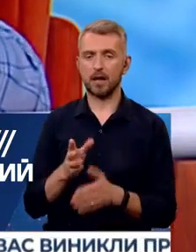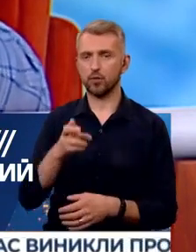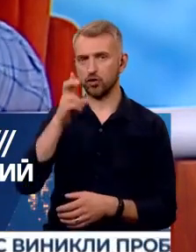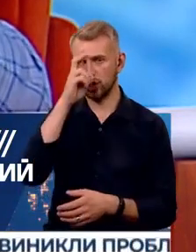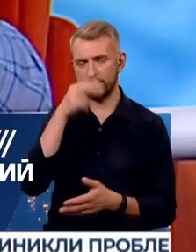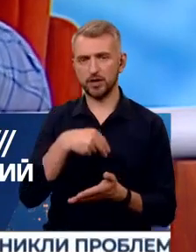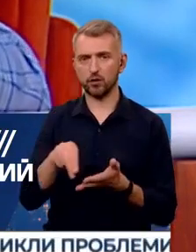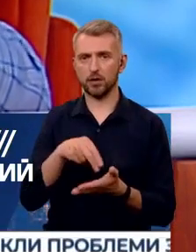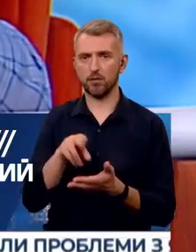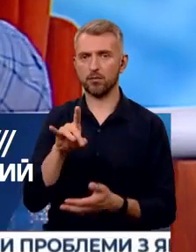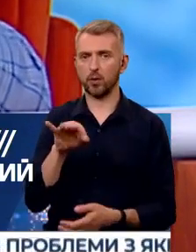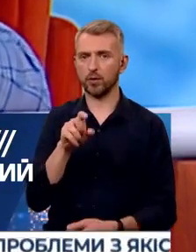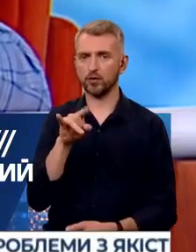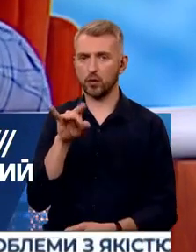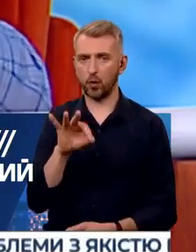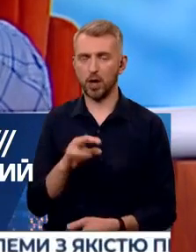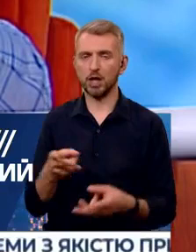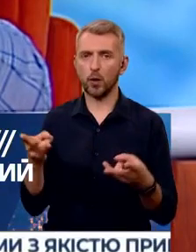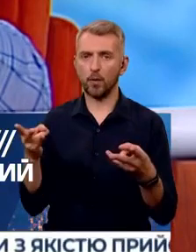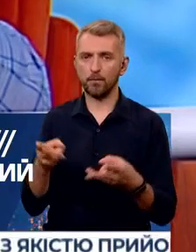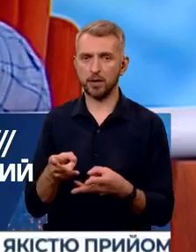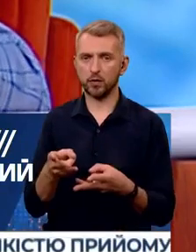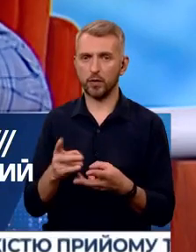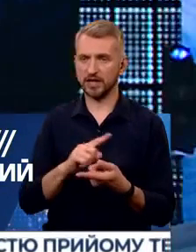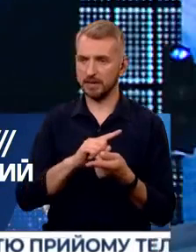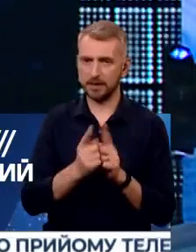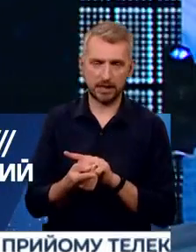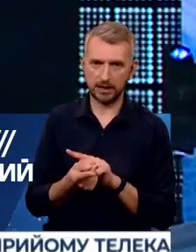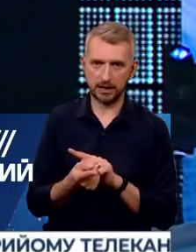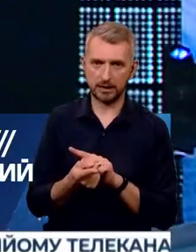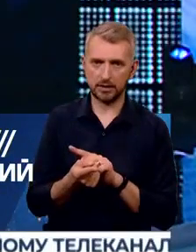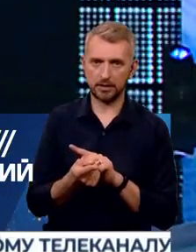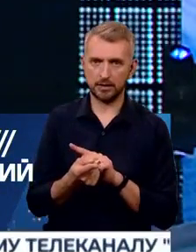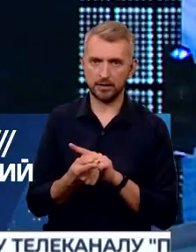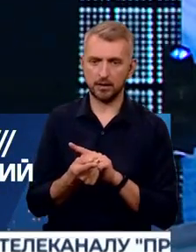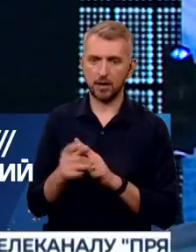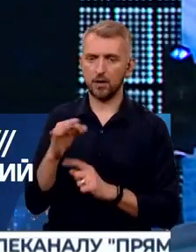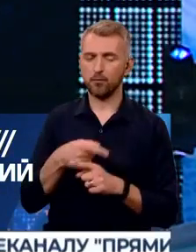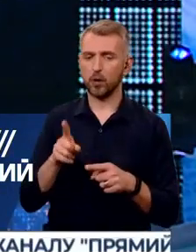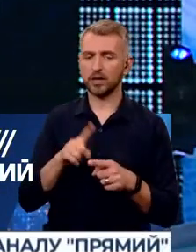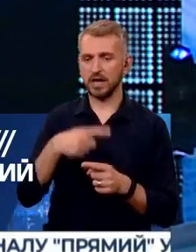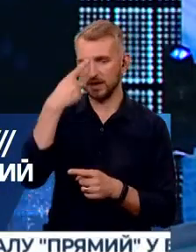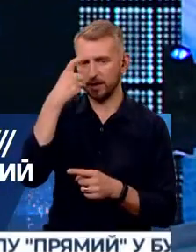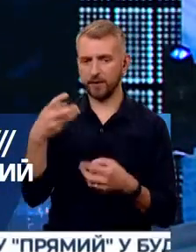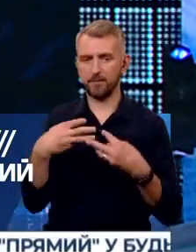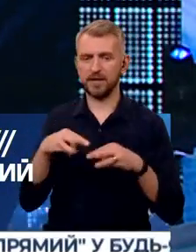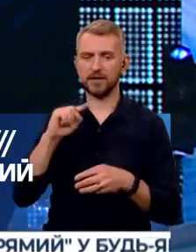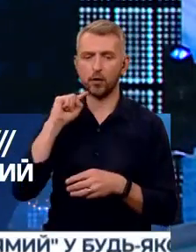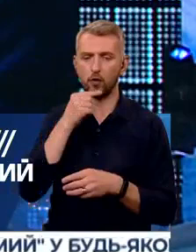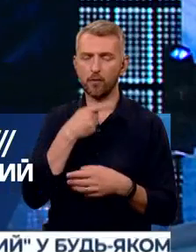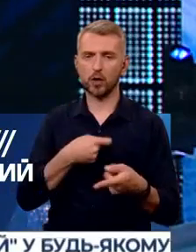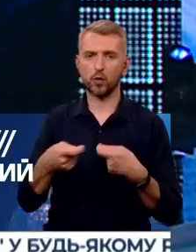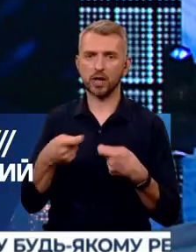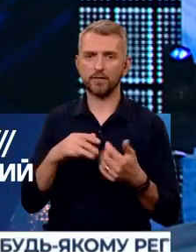державних закупівель ProZorro необхідно змінити. Про це заявив міністр економіки,